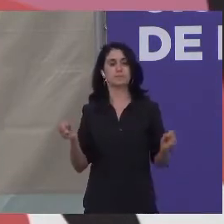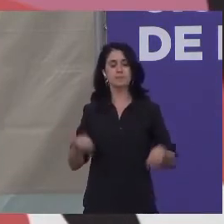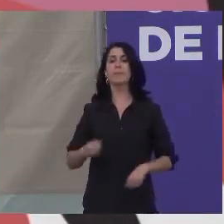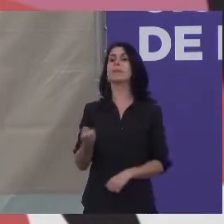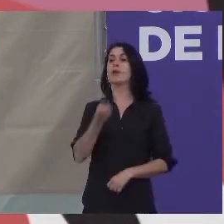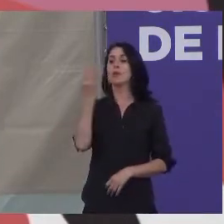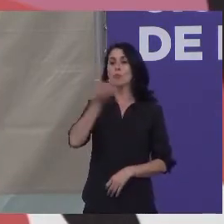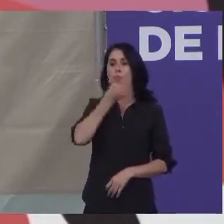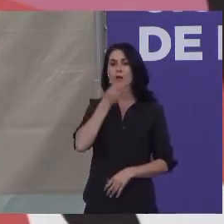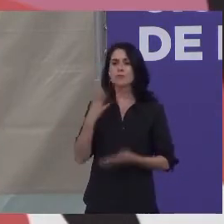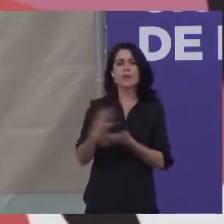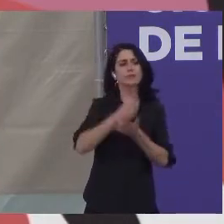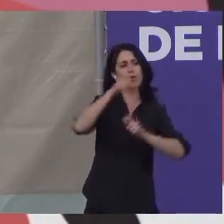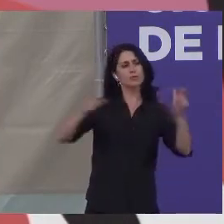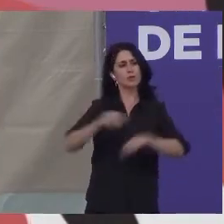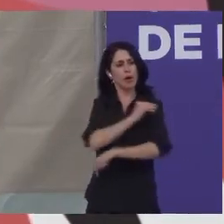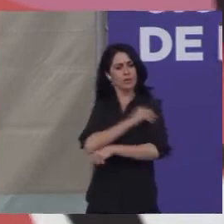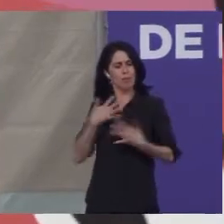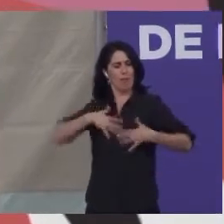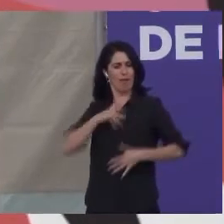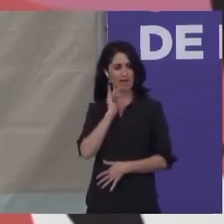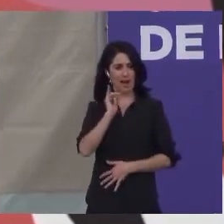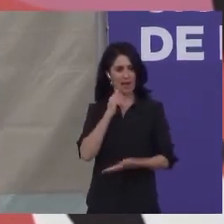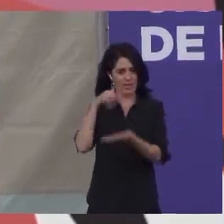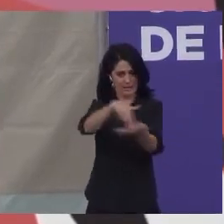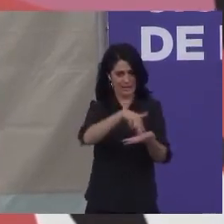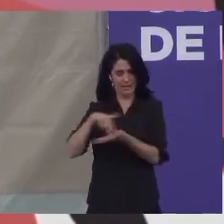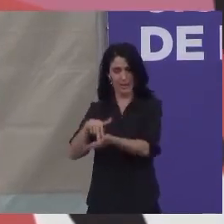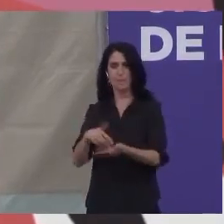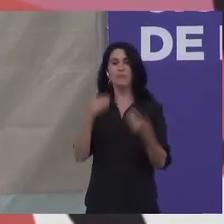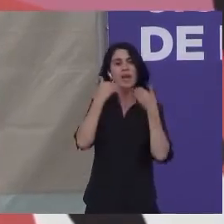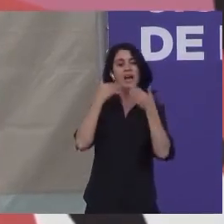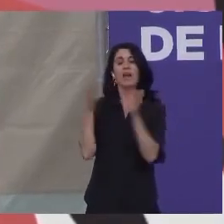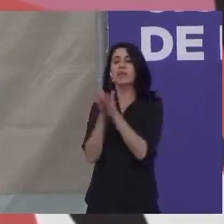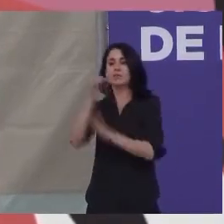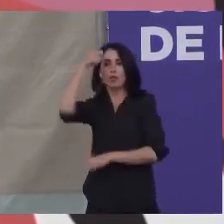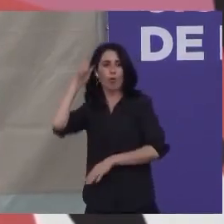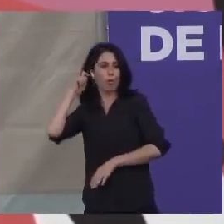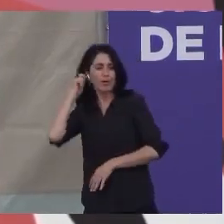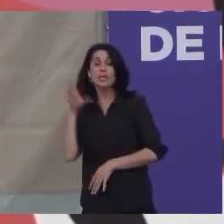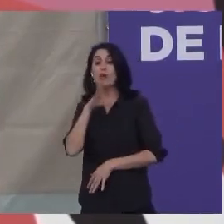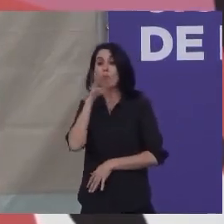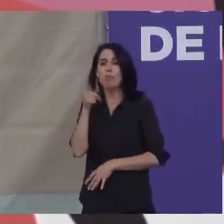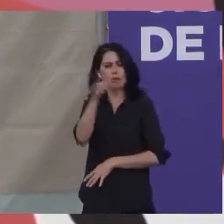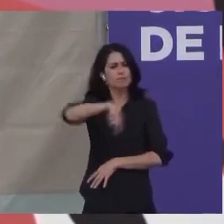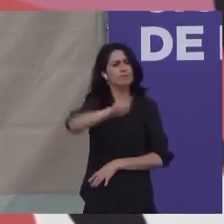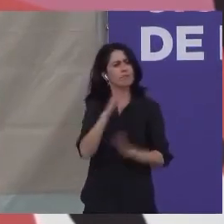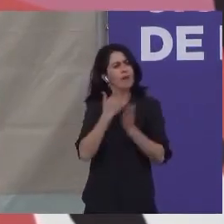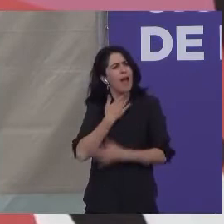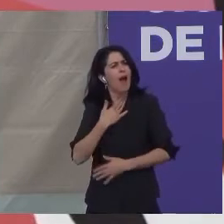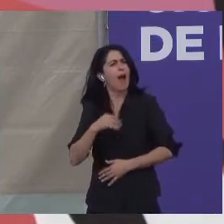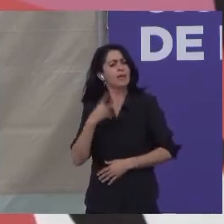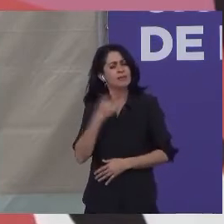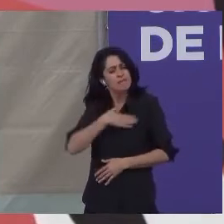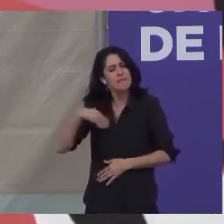Bona vesprada a tota la gent morada que està avui ací. Gràcies, companys i companyes, per les vostres ganes de millorar